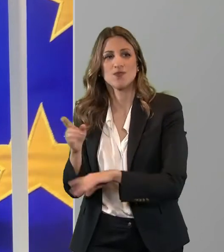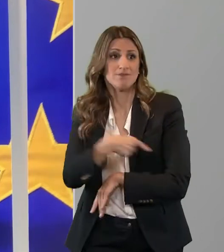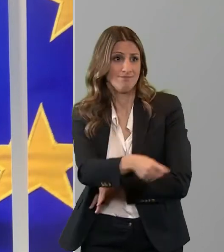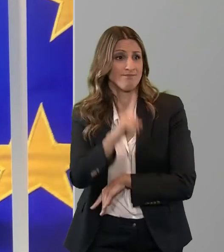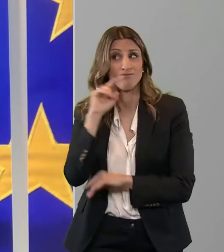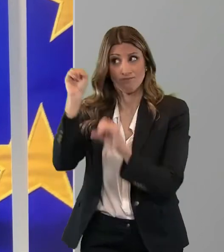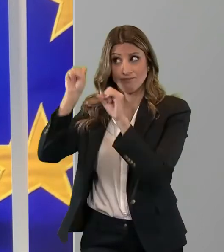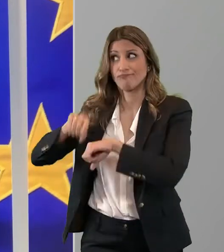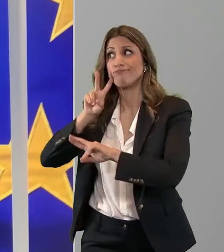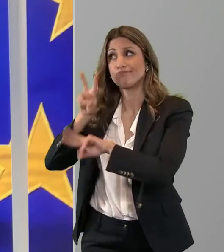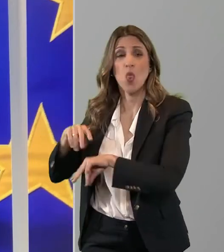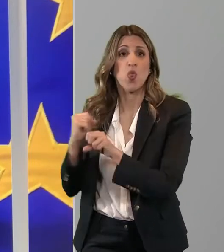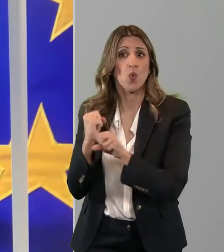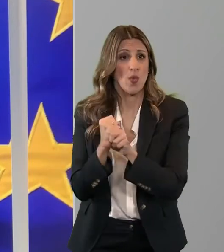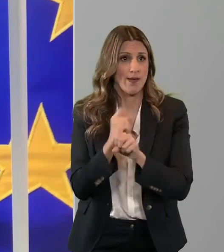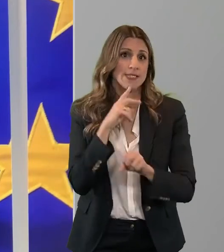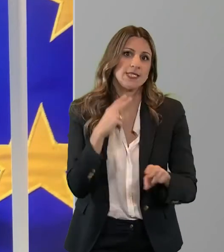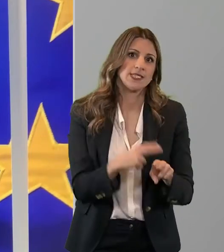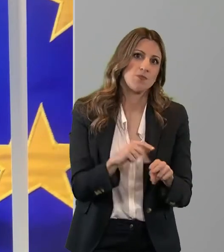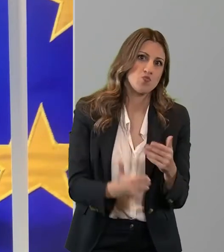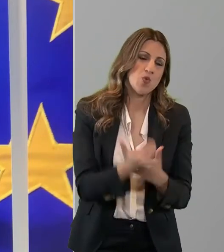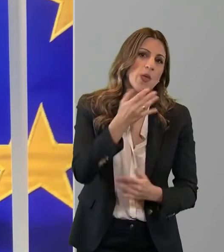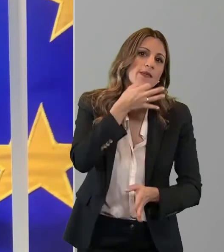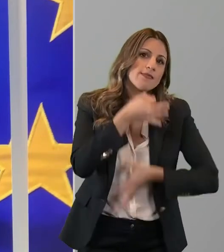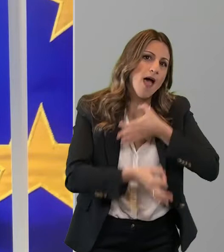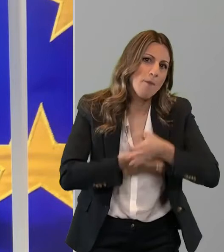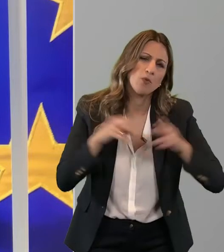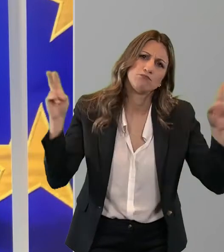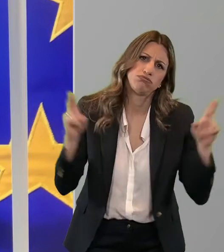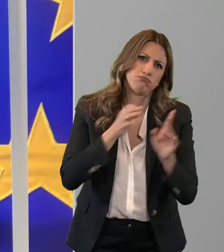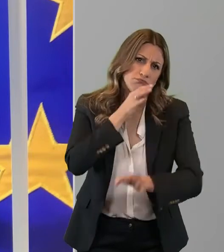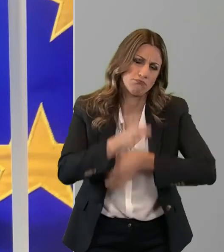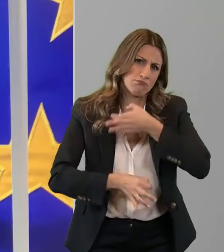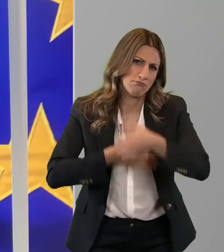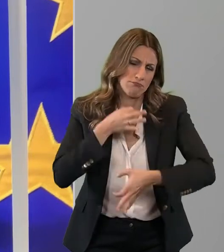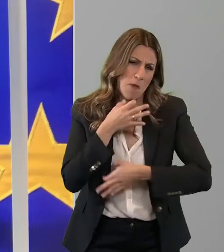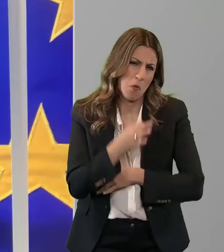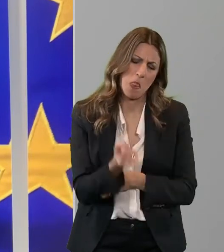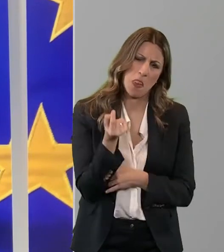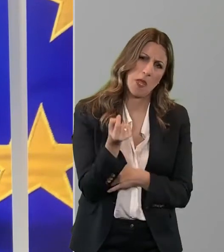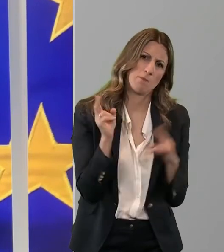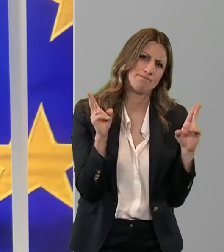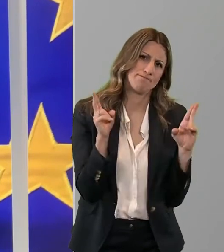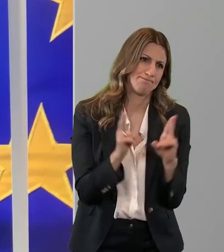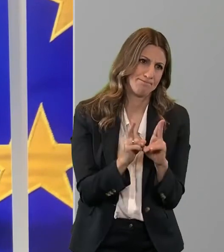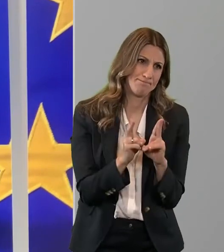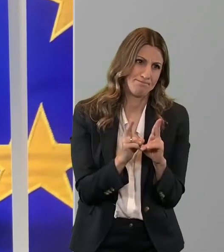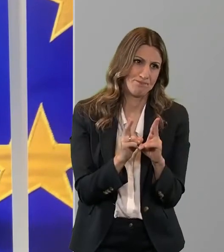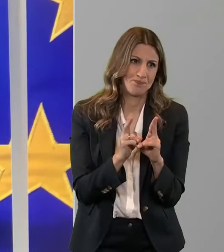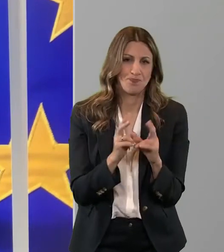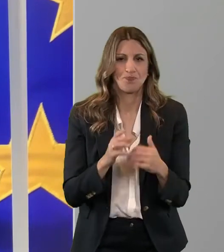και νομίζω ότι αξίζει τον κόπο σήμερα το πρωί να πω 2-3 λόγια για κάθε μία από αυτές τις συνιστώσεις του